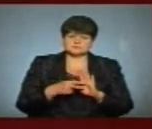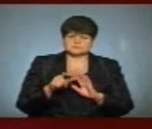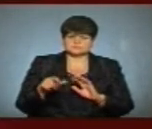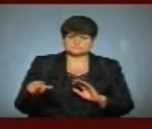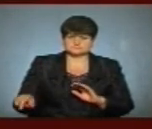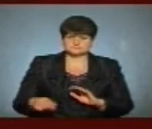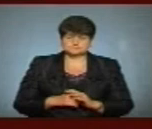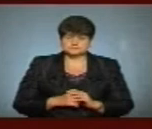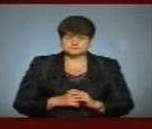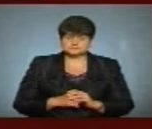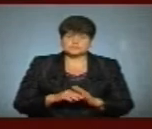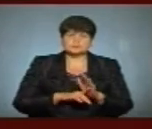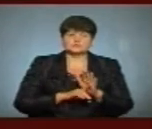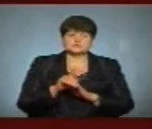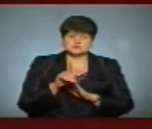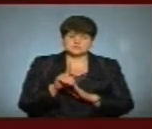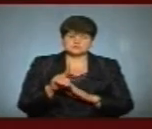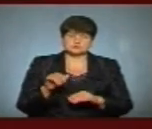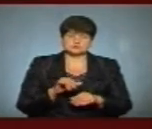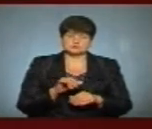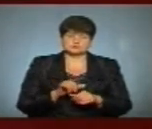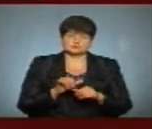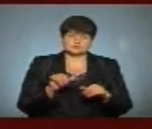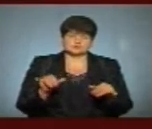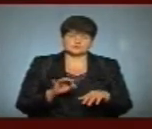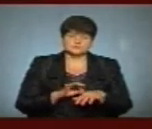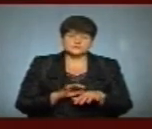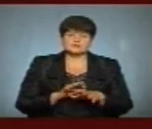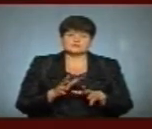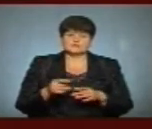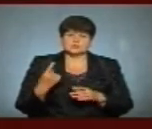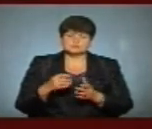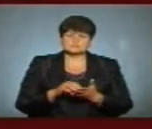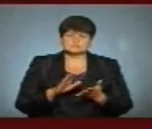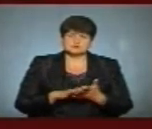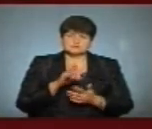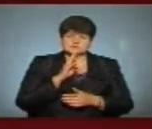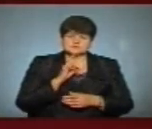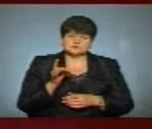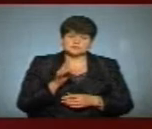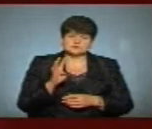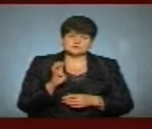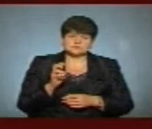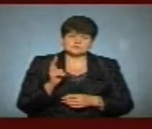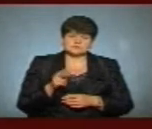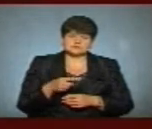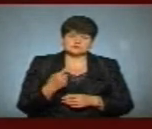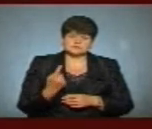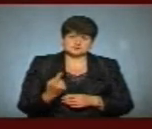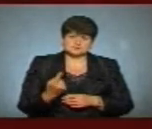Світлана Матіпура. Від початку пандемії найбільше випадків COVID-19 в області зафіксували у Кременецькому районі